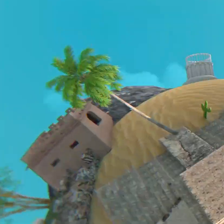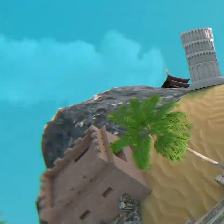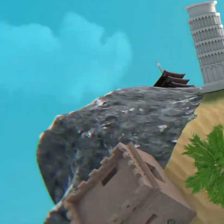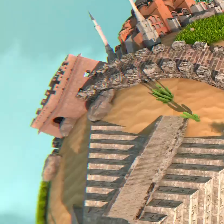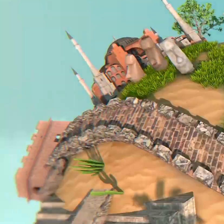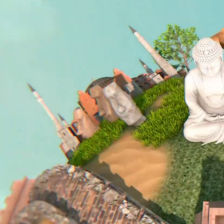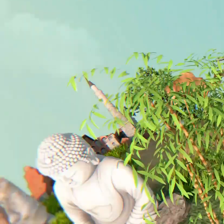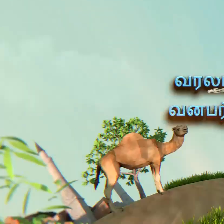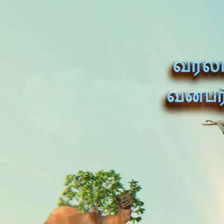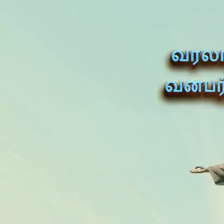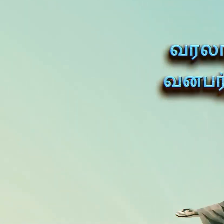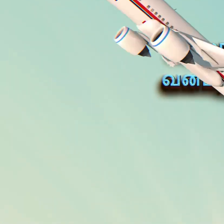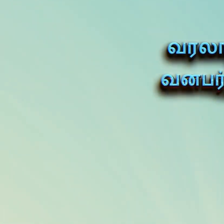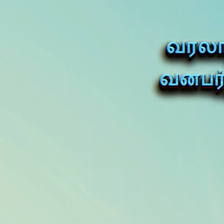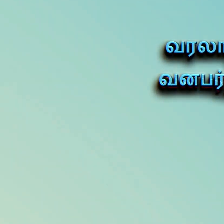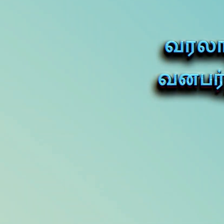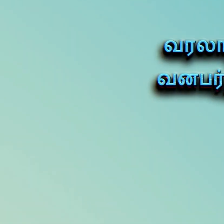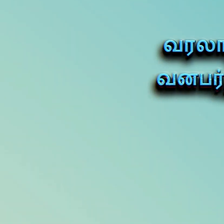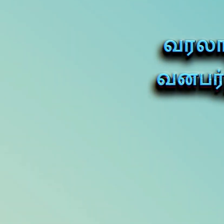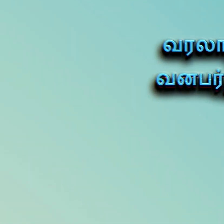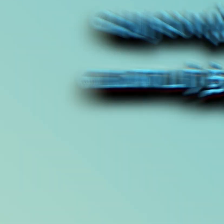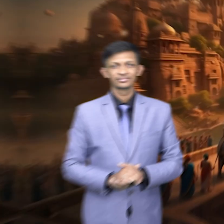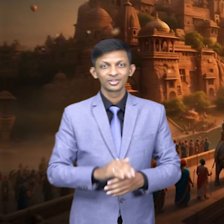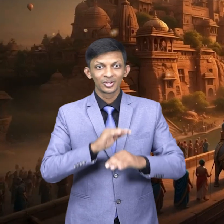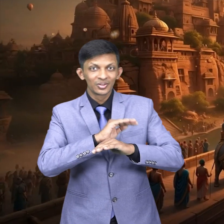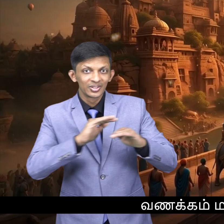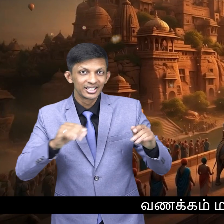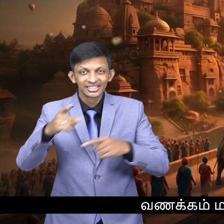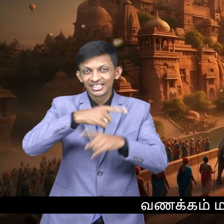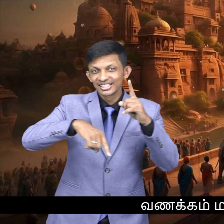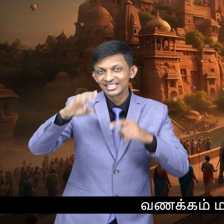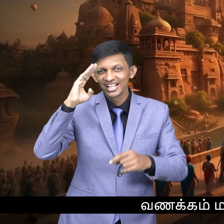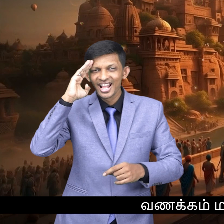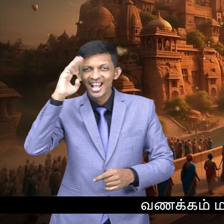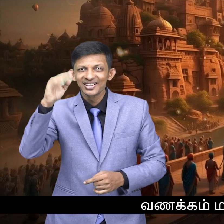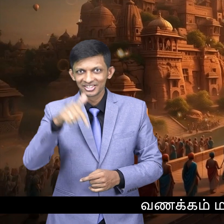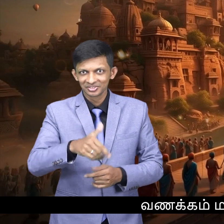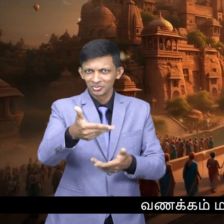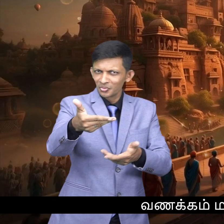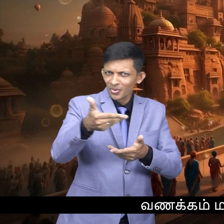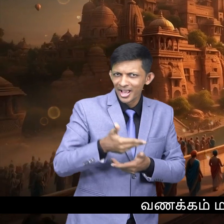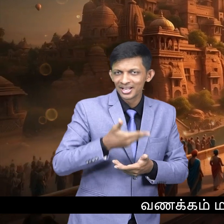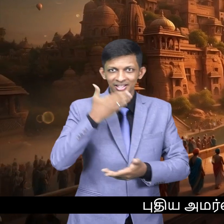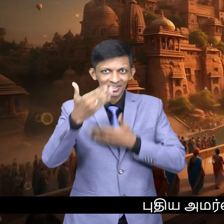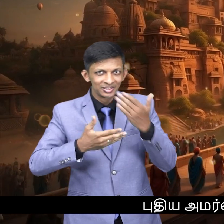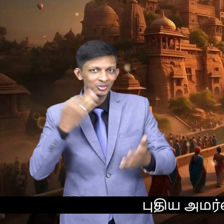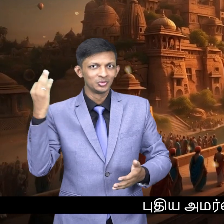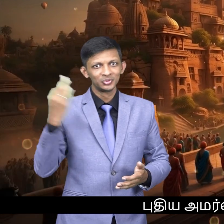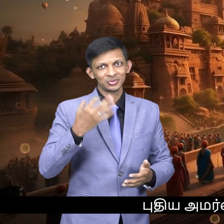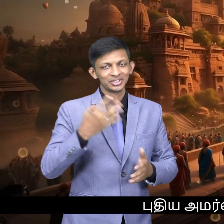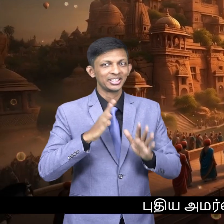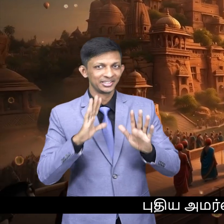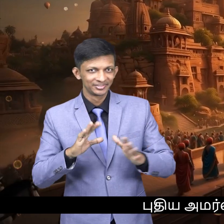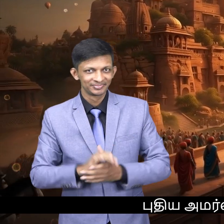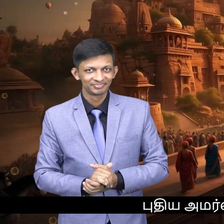தலைப்பு: வரலாற்று தலம் வனப்பர்த்தி கோட்டை. வணக்கம் மாணவ செல்வங்களே, புதிய